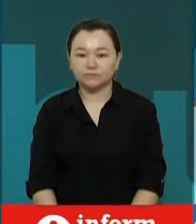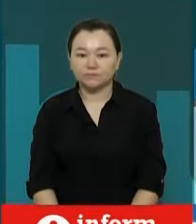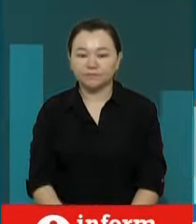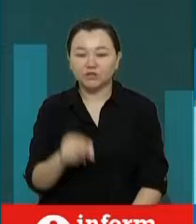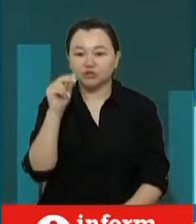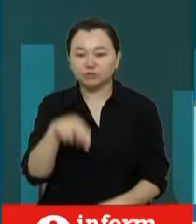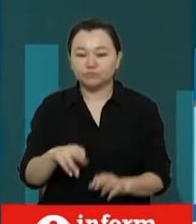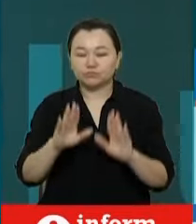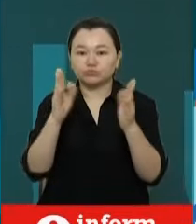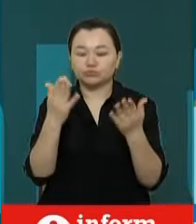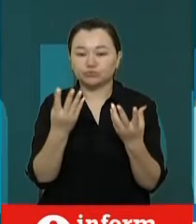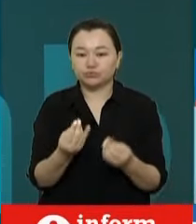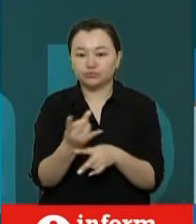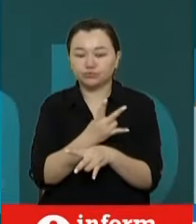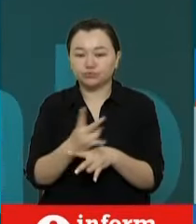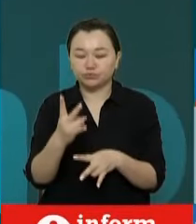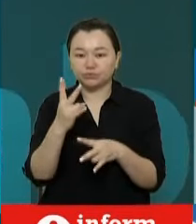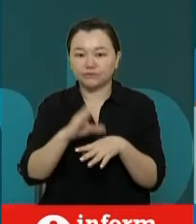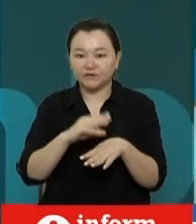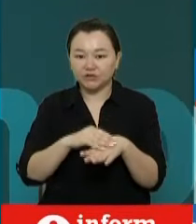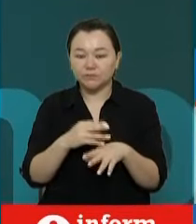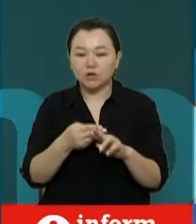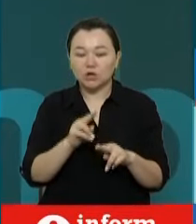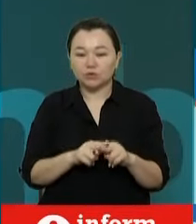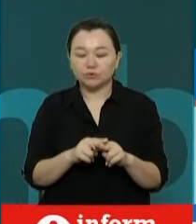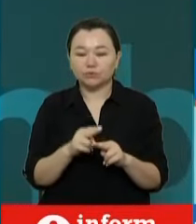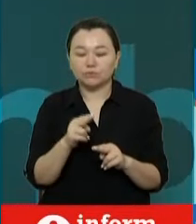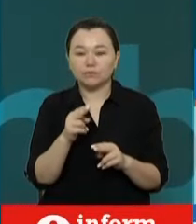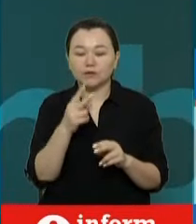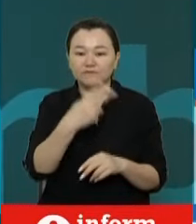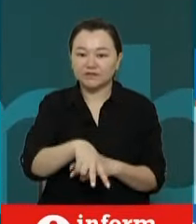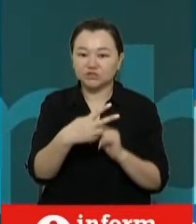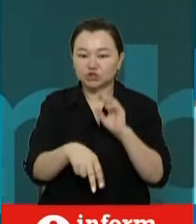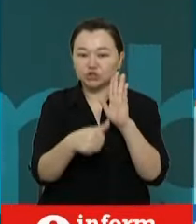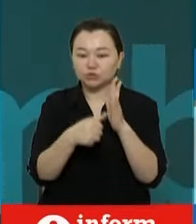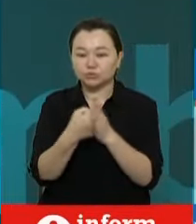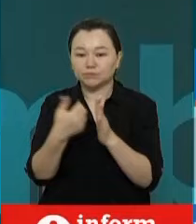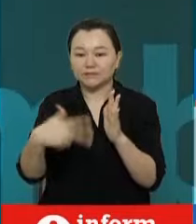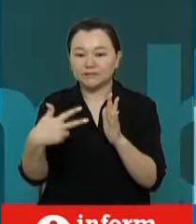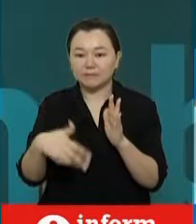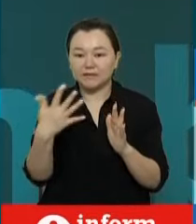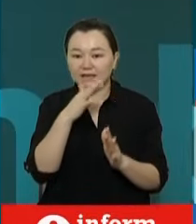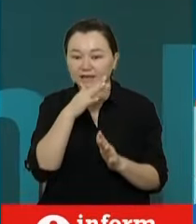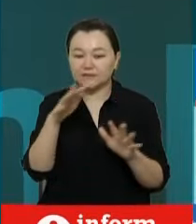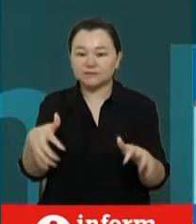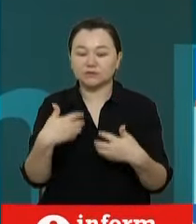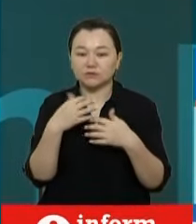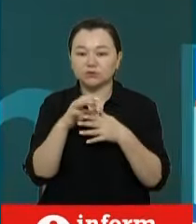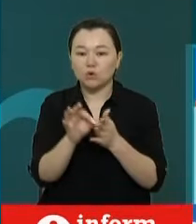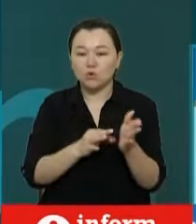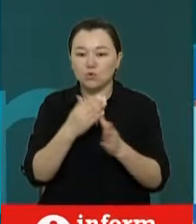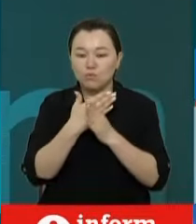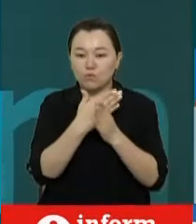ЧП произошло накануне вечером. Пострадавших, которым от 26 до 35 лет, увезли на машине скорой